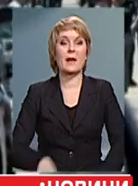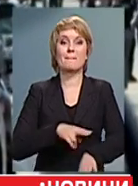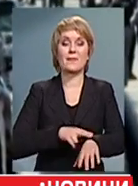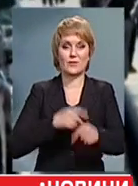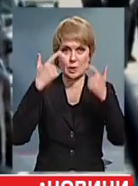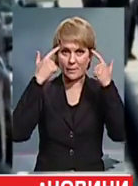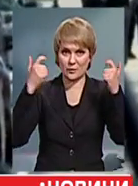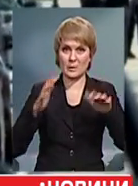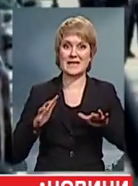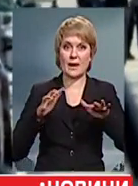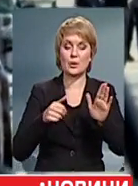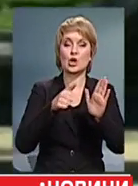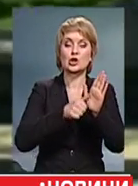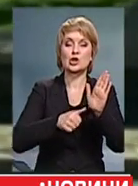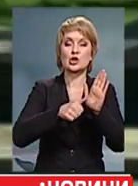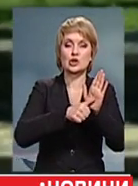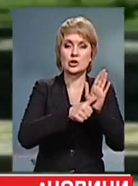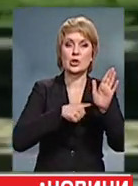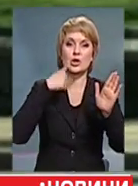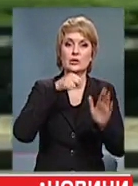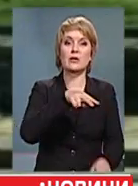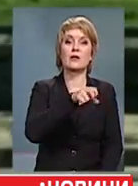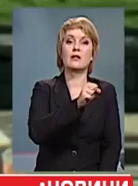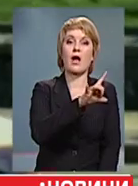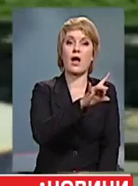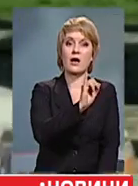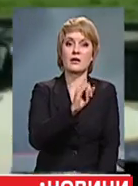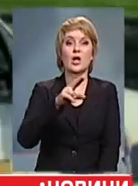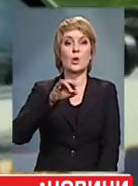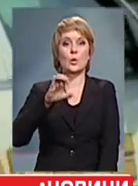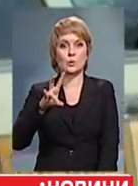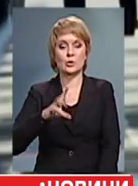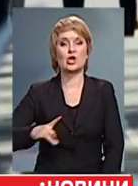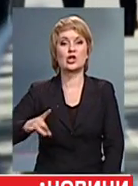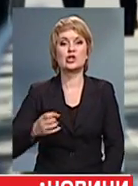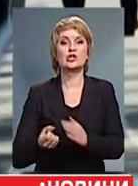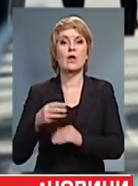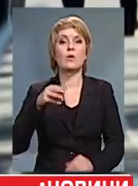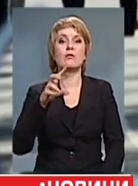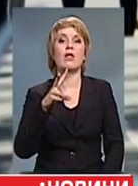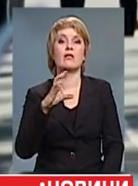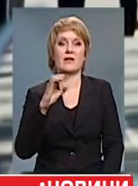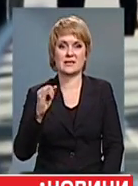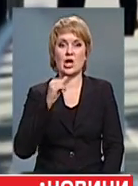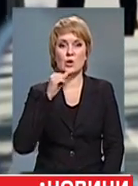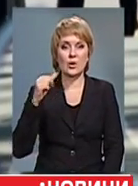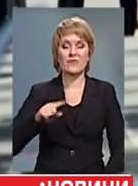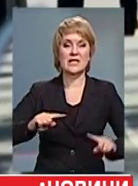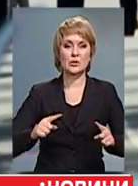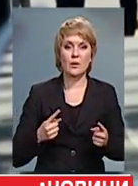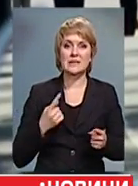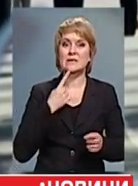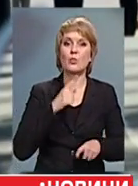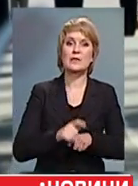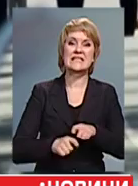Правоохоронці повідомили, нападник – 66-річний Ларрі Доусон зі штату Теннессі. Торік його арештували за спробу зірвати робочу сесію